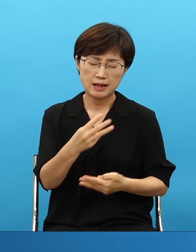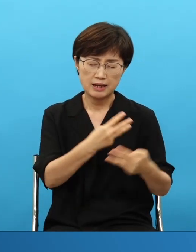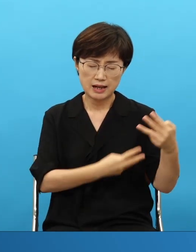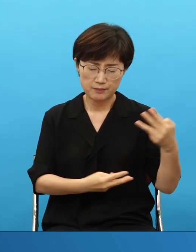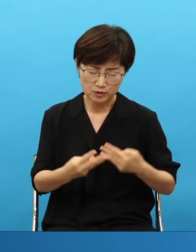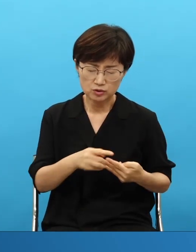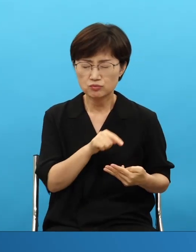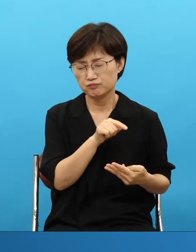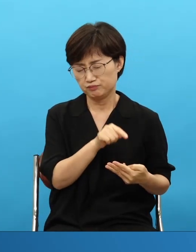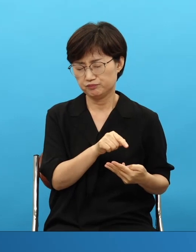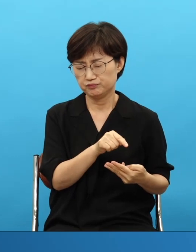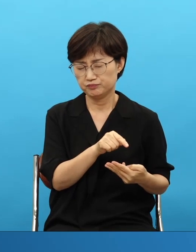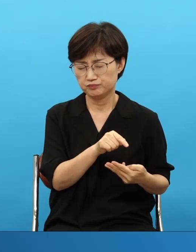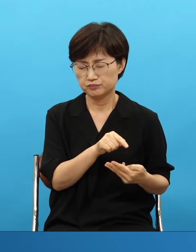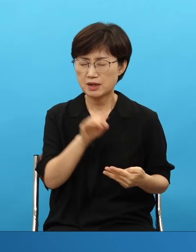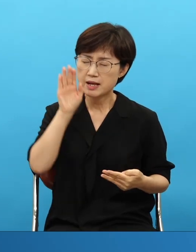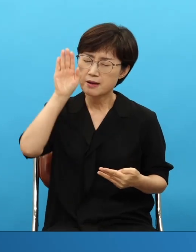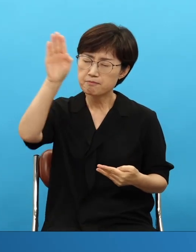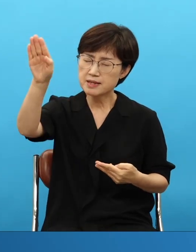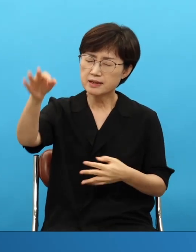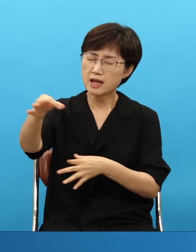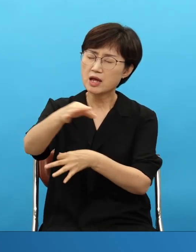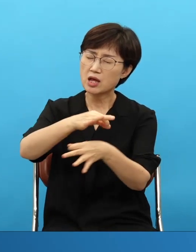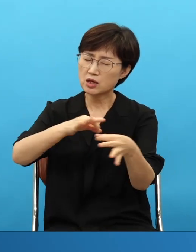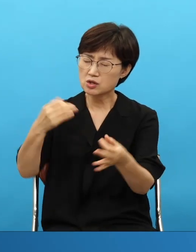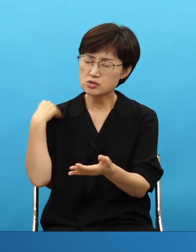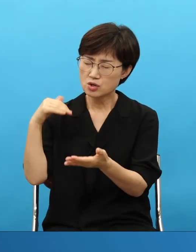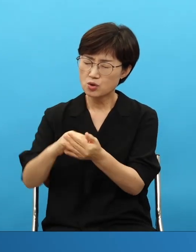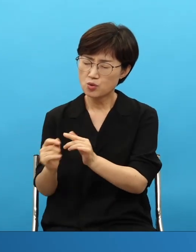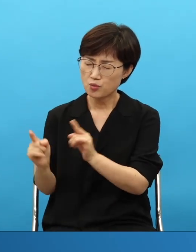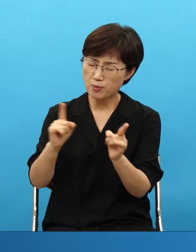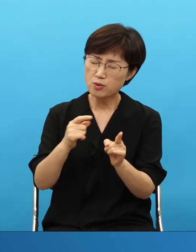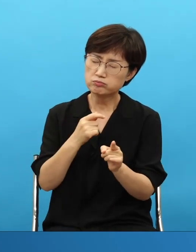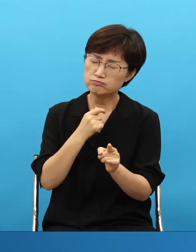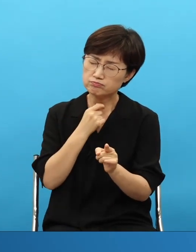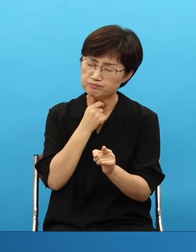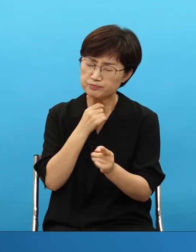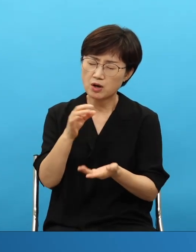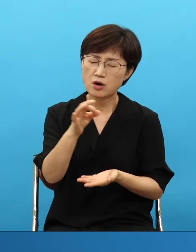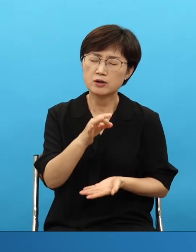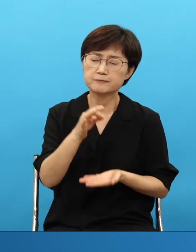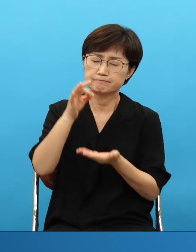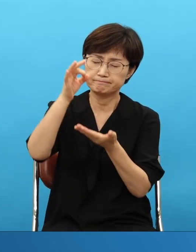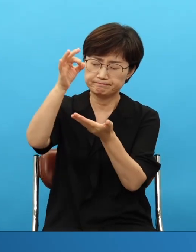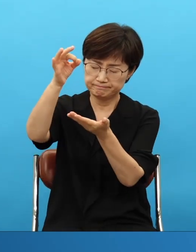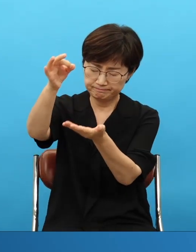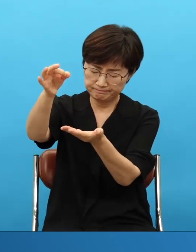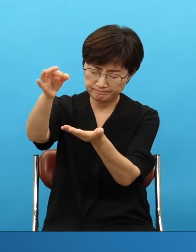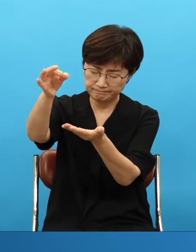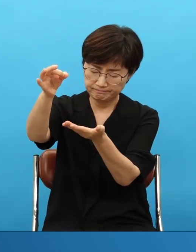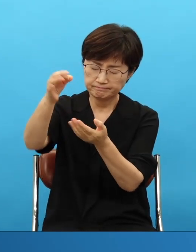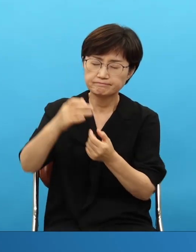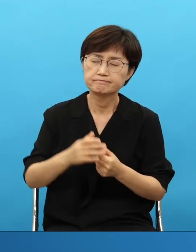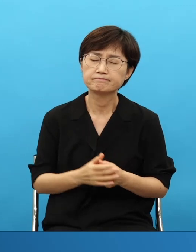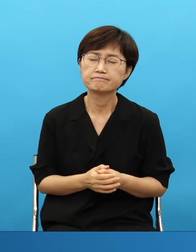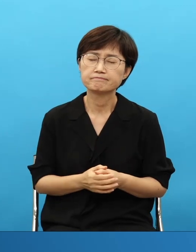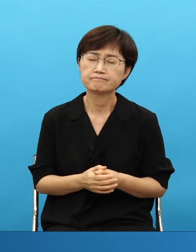렘넌트를 두고 미래 경제를 회복하는 예물을 하나님께 드립니다.